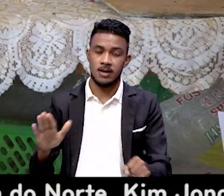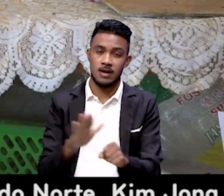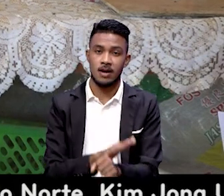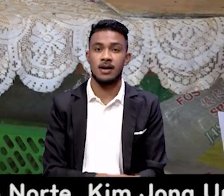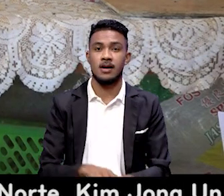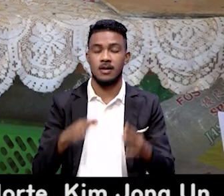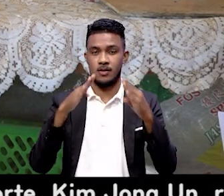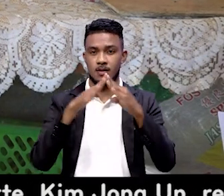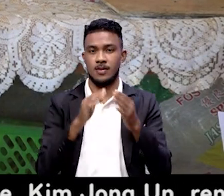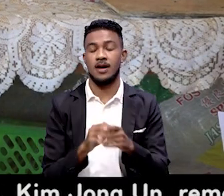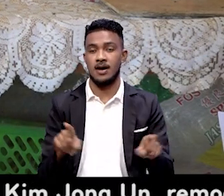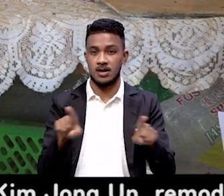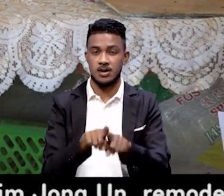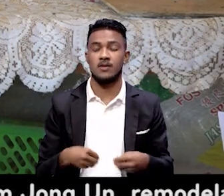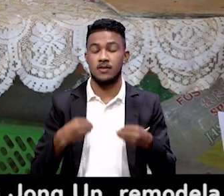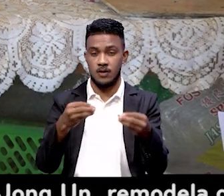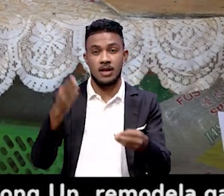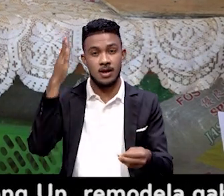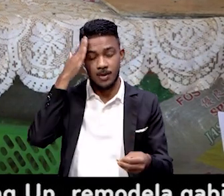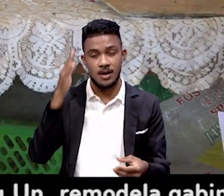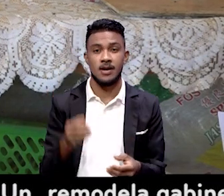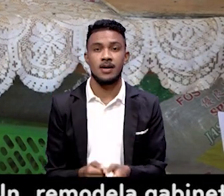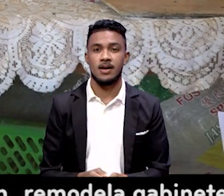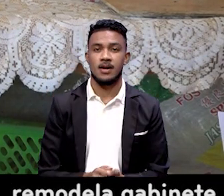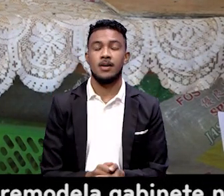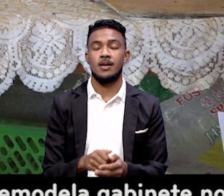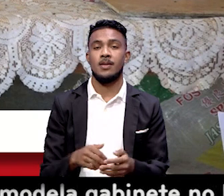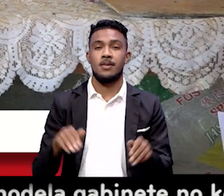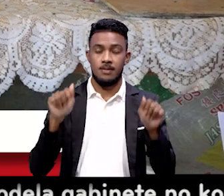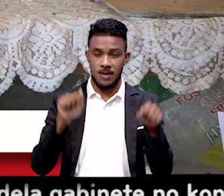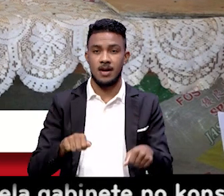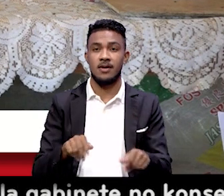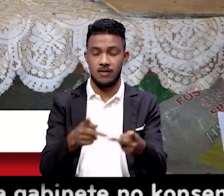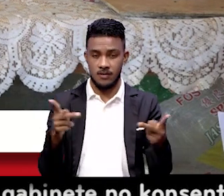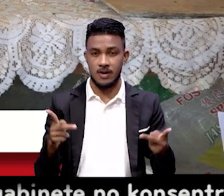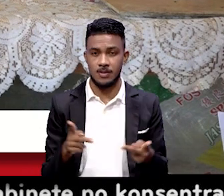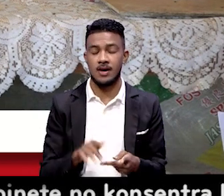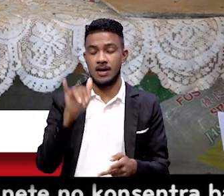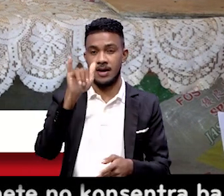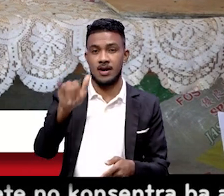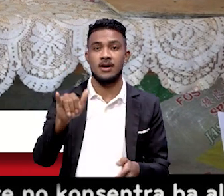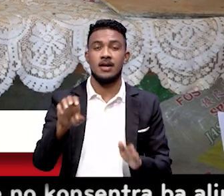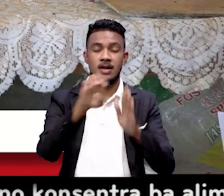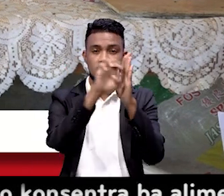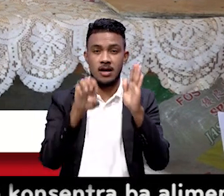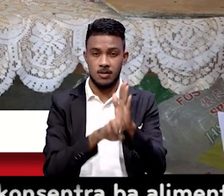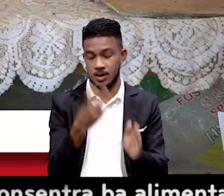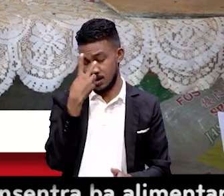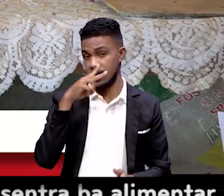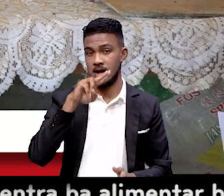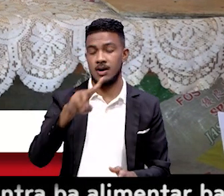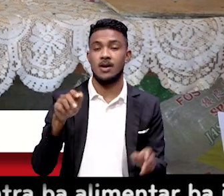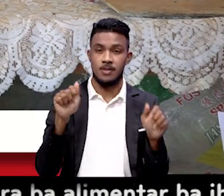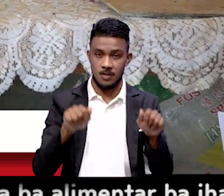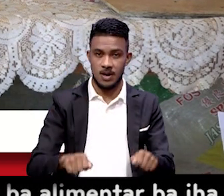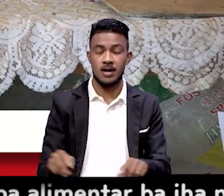pohela patin wan kuartu wan ne para kuri hela hela ne hela hela staru se tau matang kari ne mak kuri